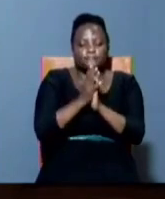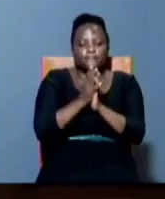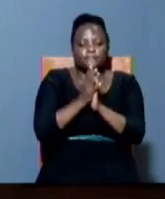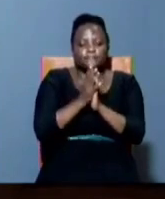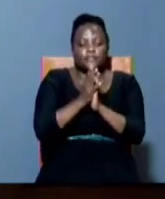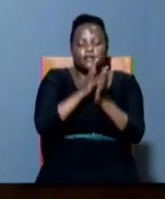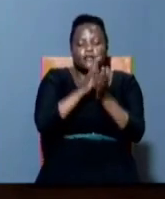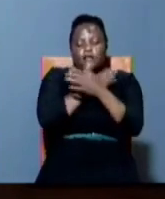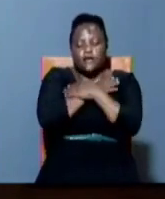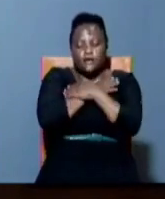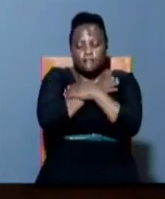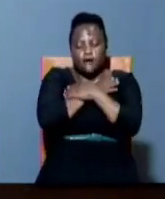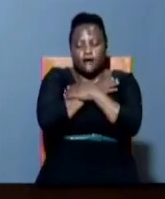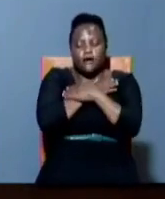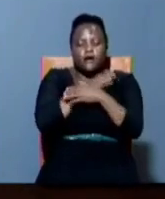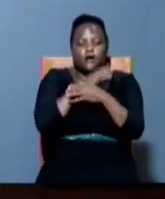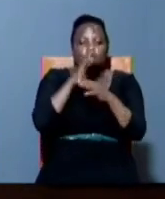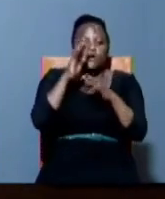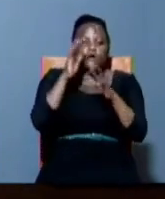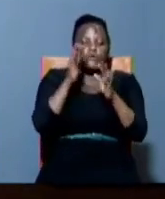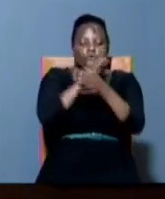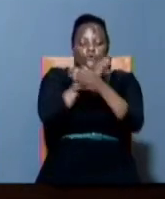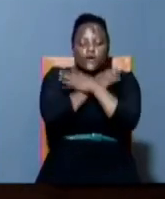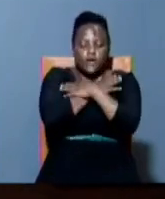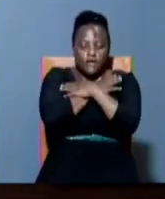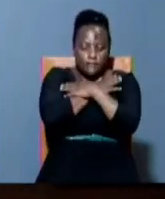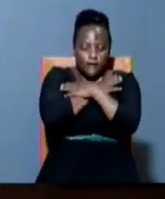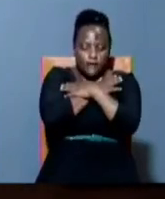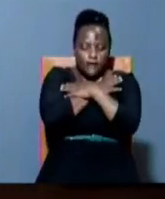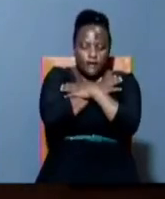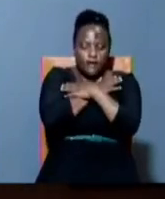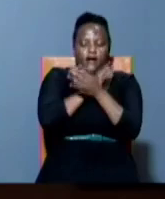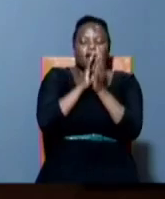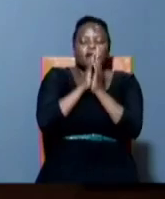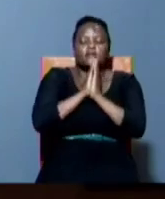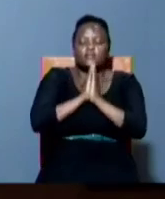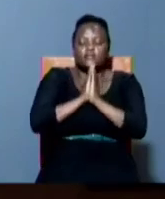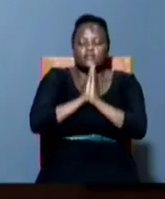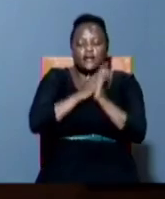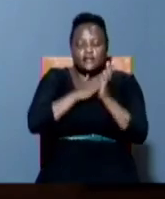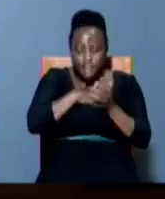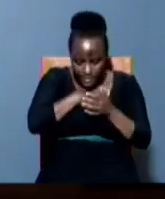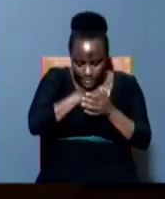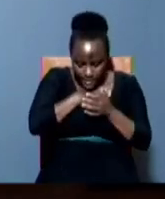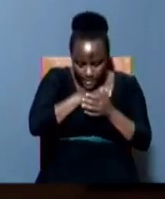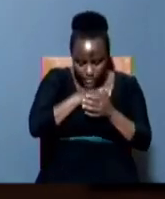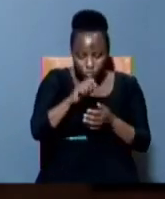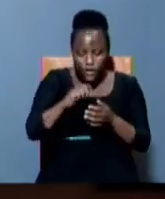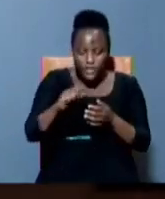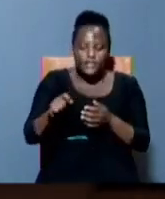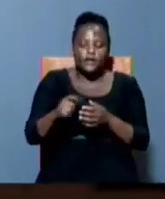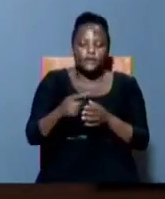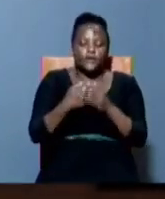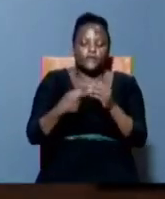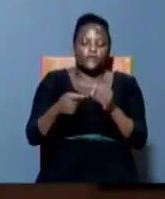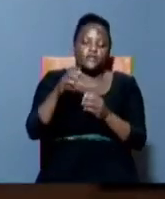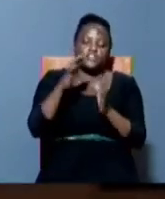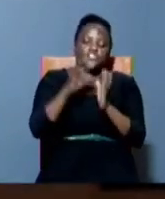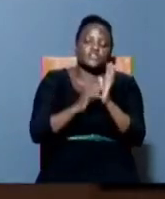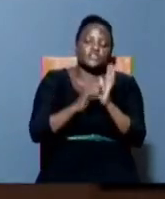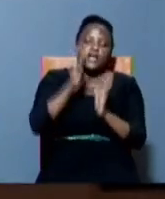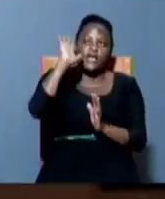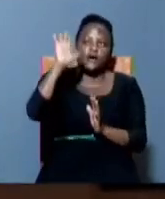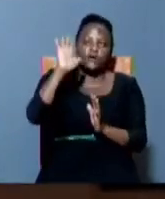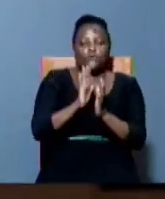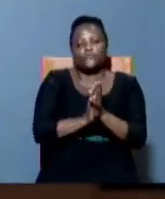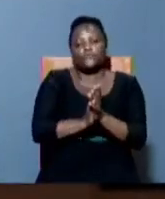Neema juu ya neema. Asante kwa kuandika kwa kidole sheria yako katika mioyo yetu. Asante